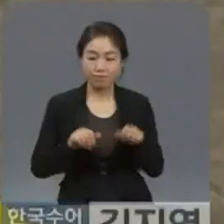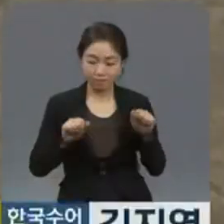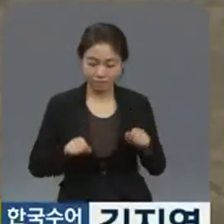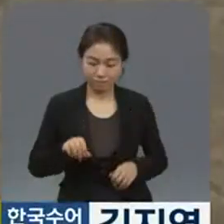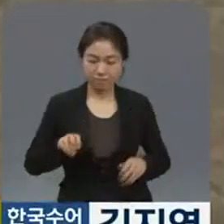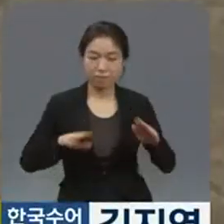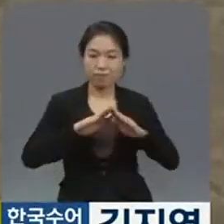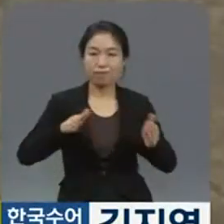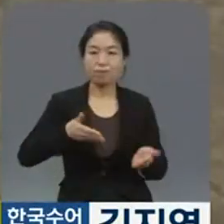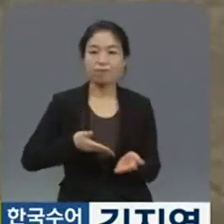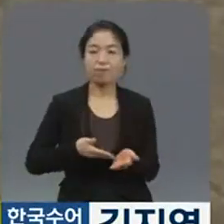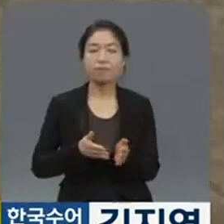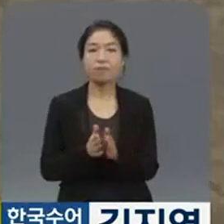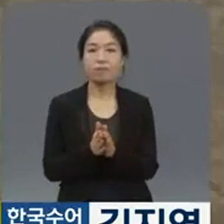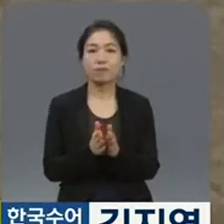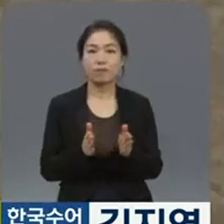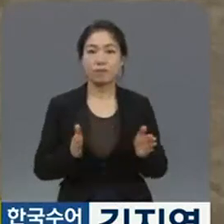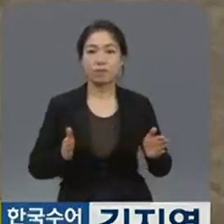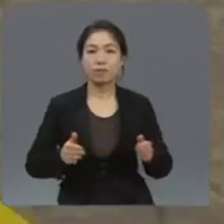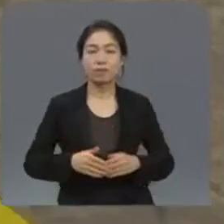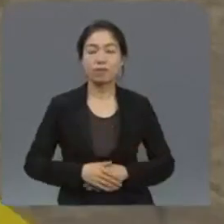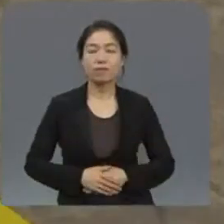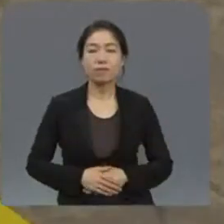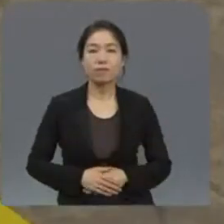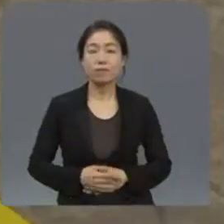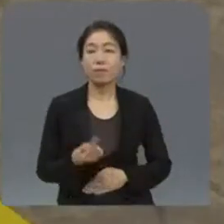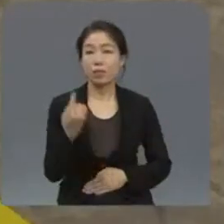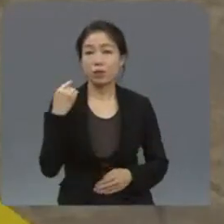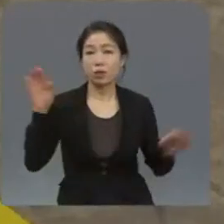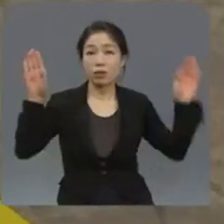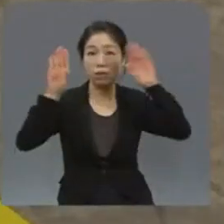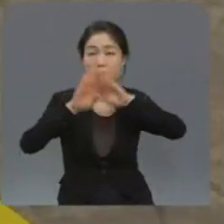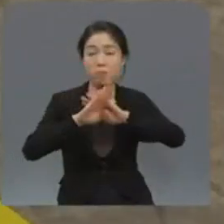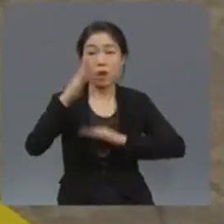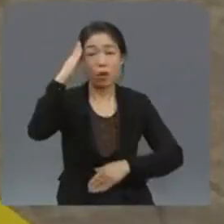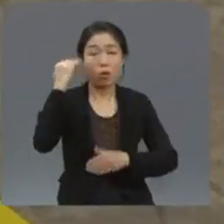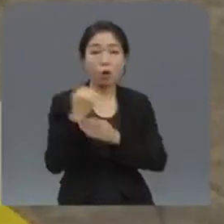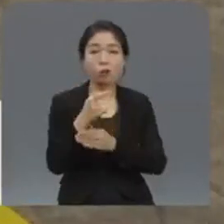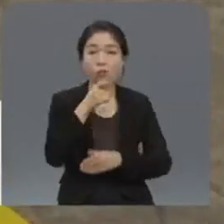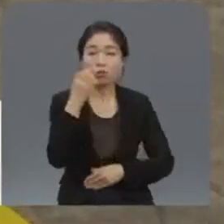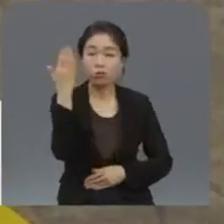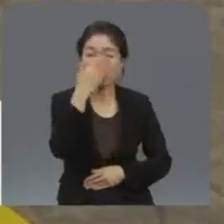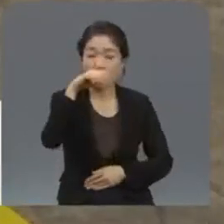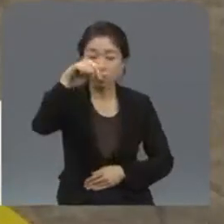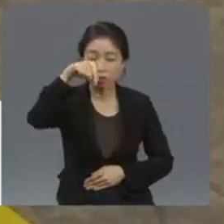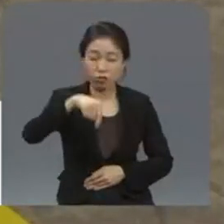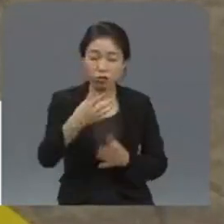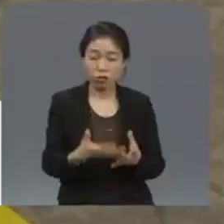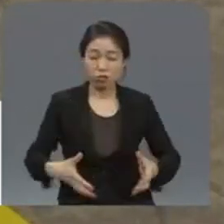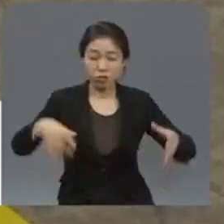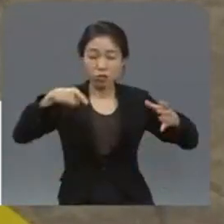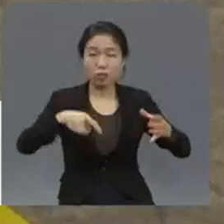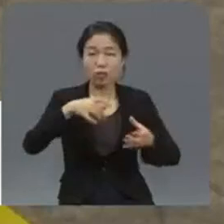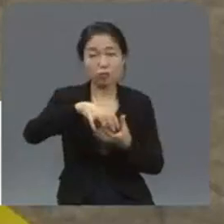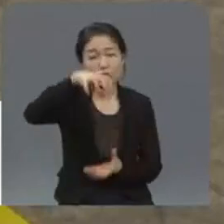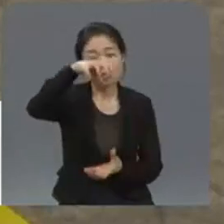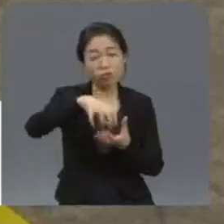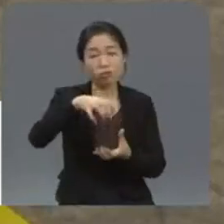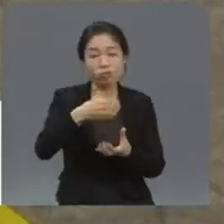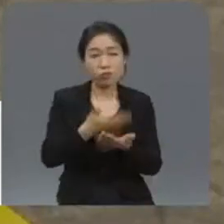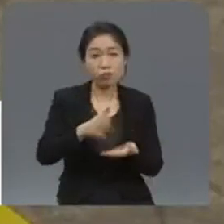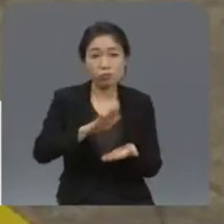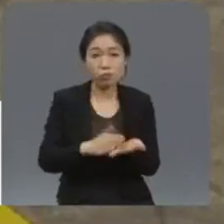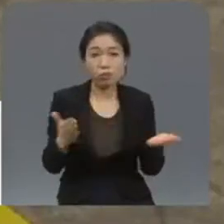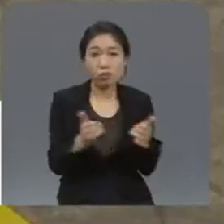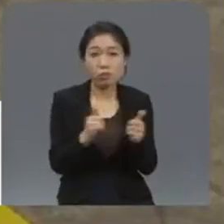안녕하십니까. 광주전남권 KBS 9시 뉴스입니다. 어젯밤 화순의 한 정수장 지하 탱크에서 배수관로를 보수하던